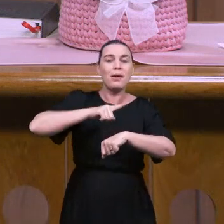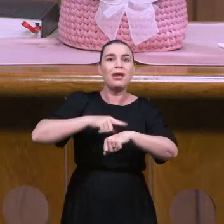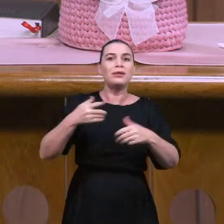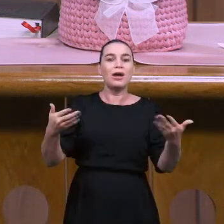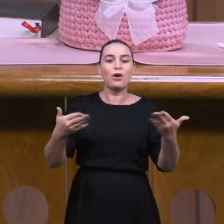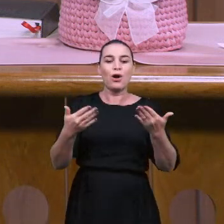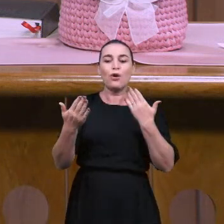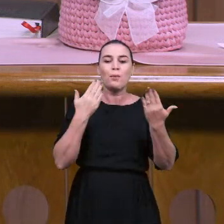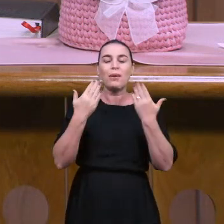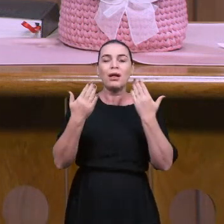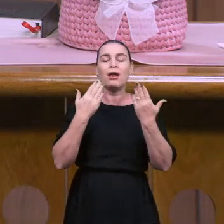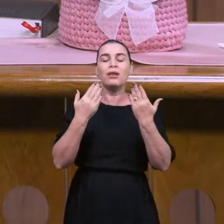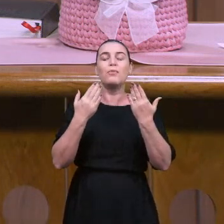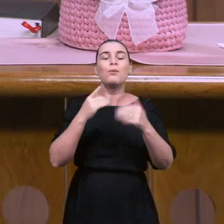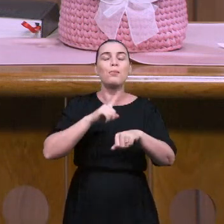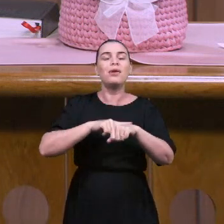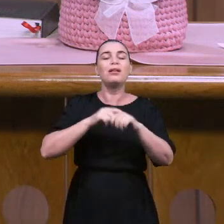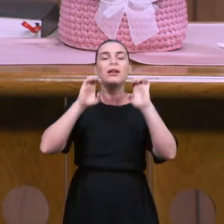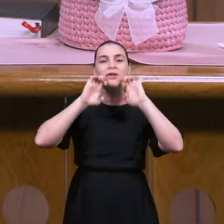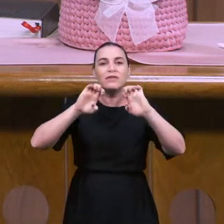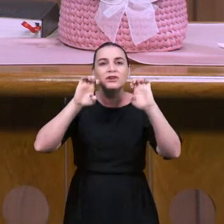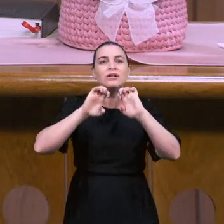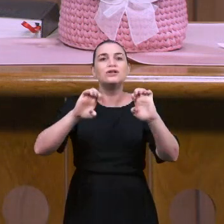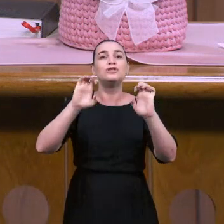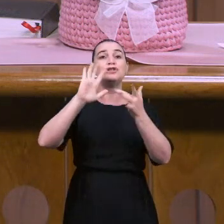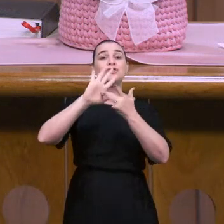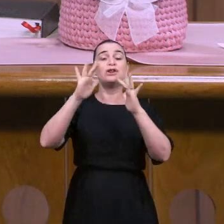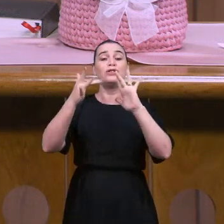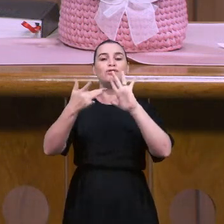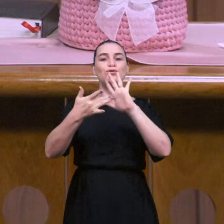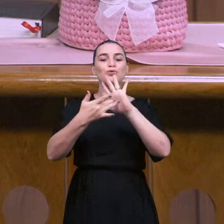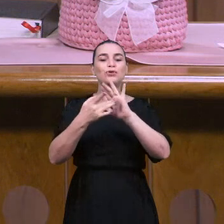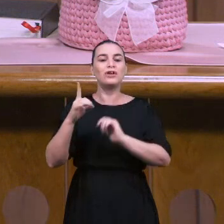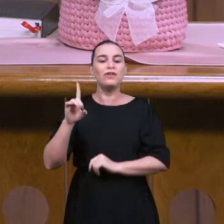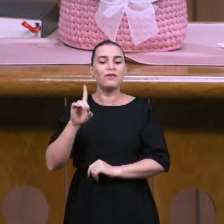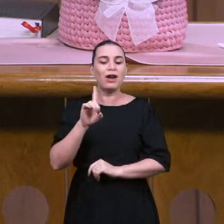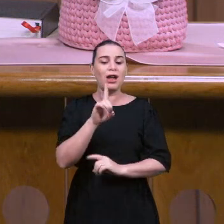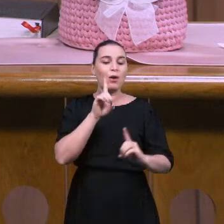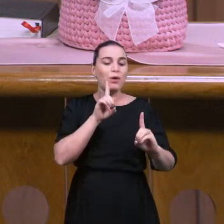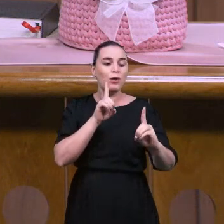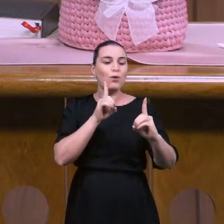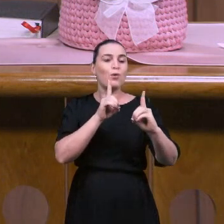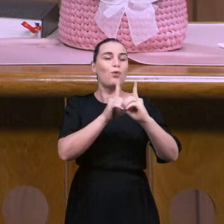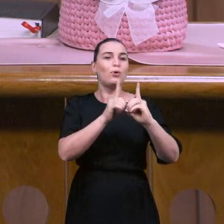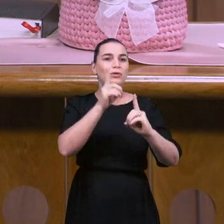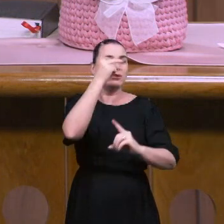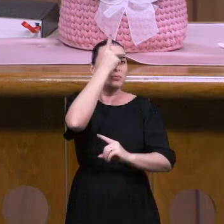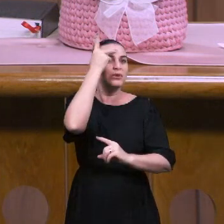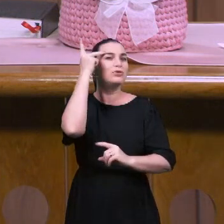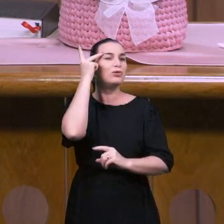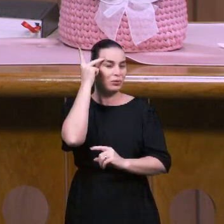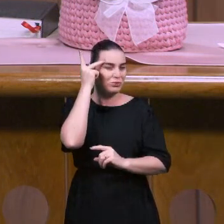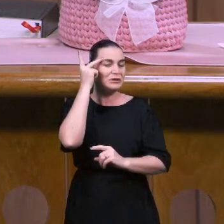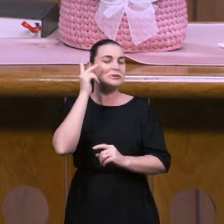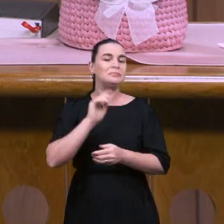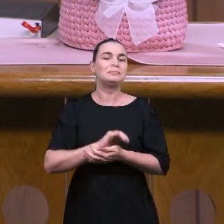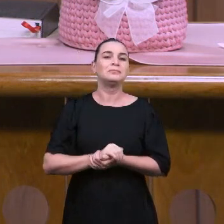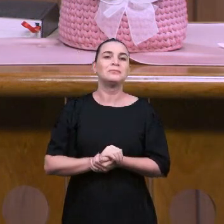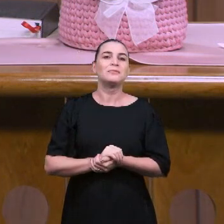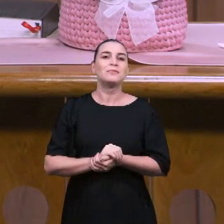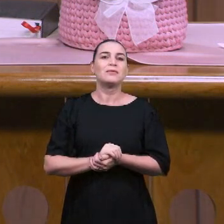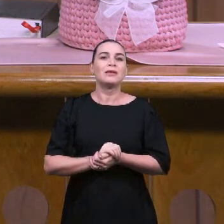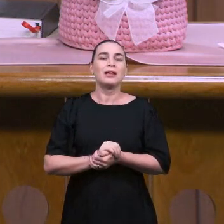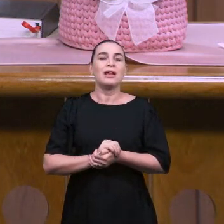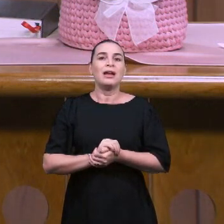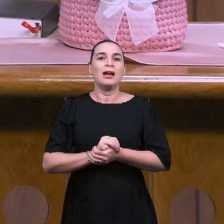du salut. C'est Jésus qui vient, n'est-ce pas, à l'homme. Donc, il y a beaucoup de choses intéressantes. Donc,